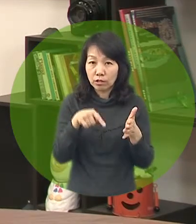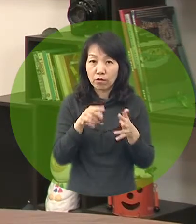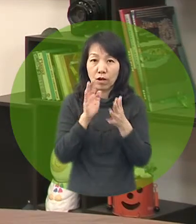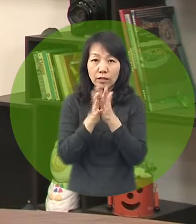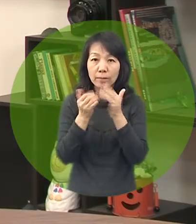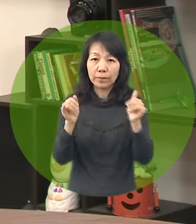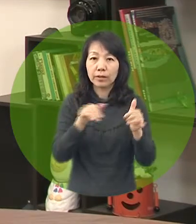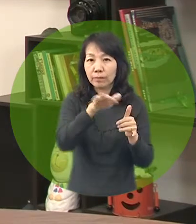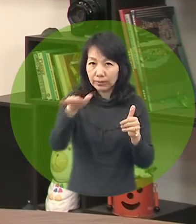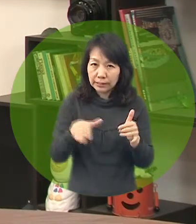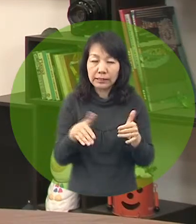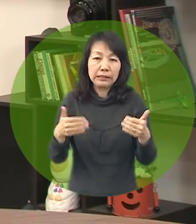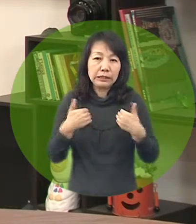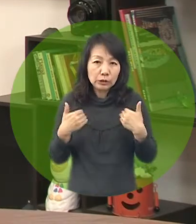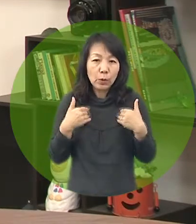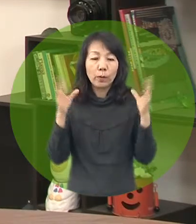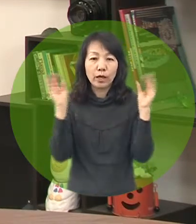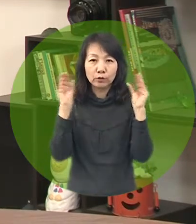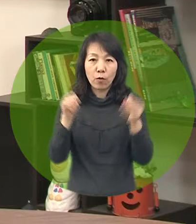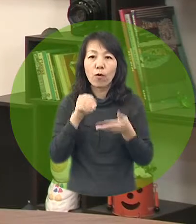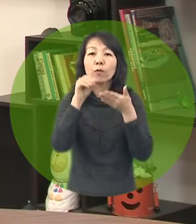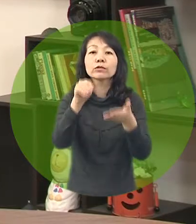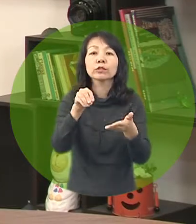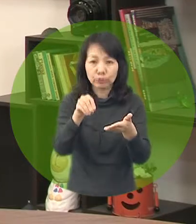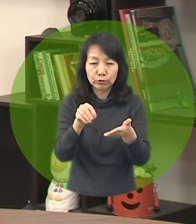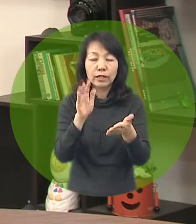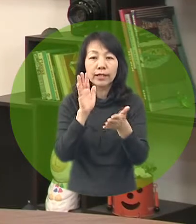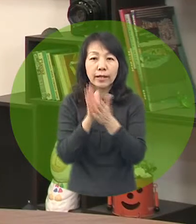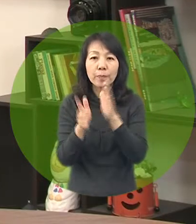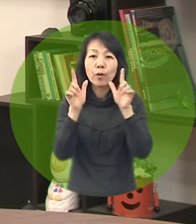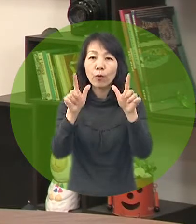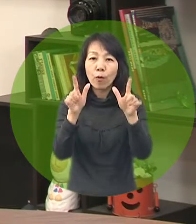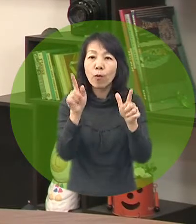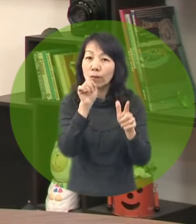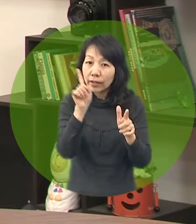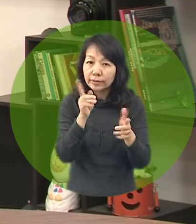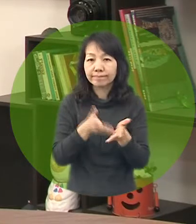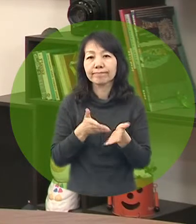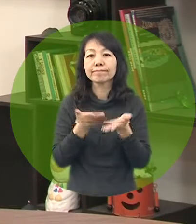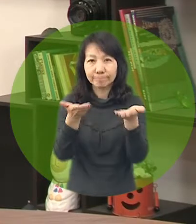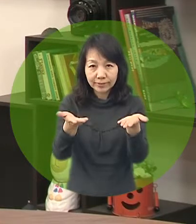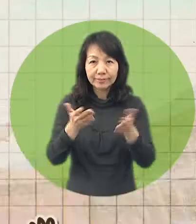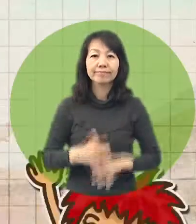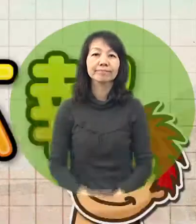の皆さんに必要な情報をお届けする県の広報についてお伝えします。